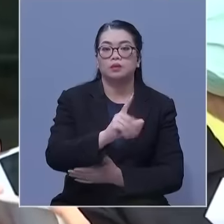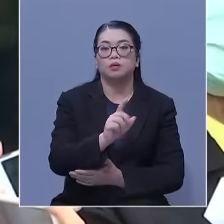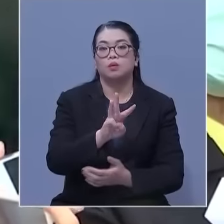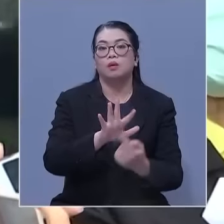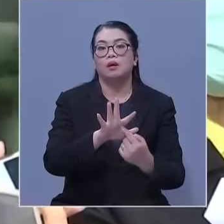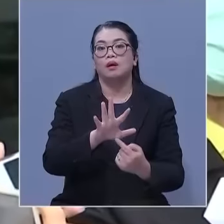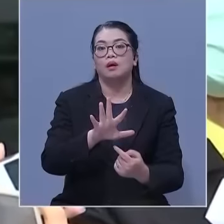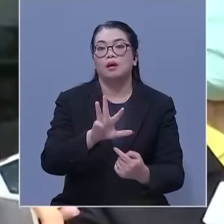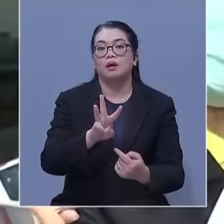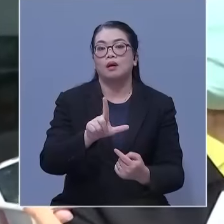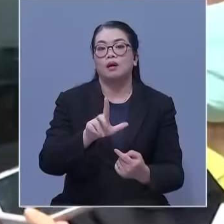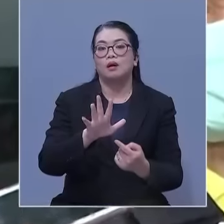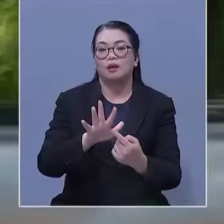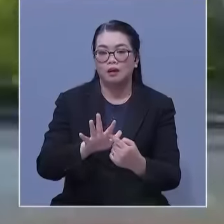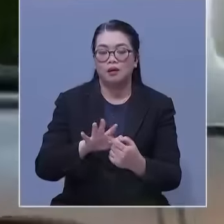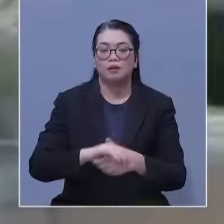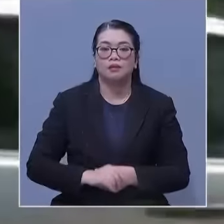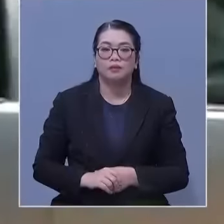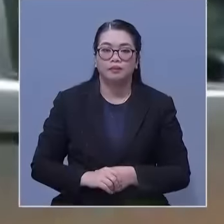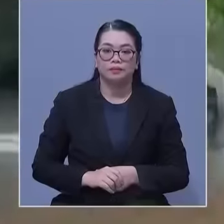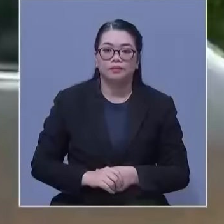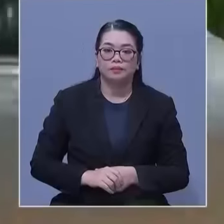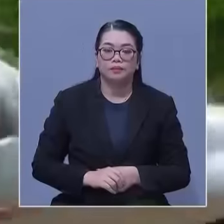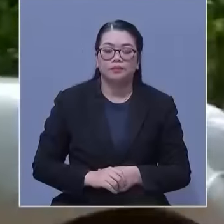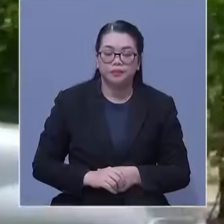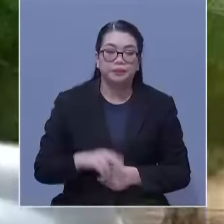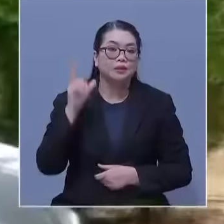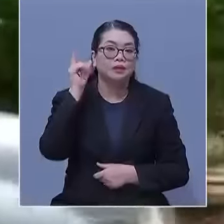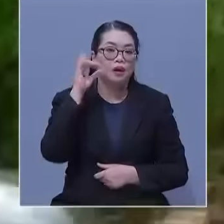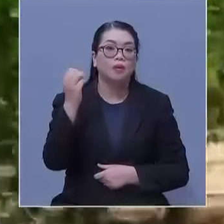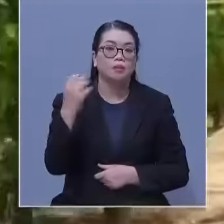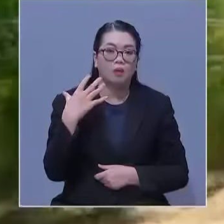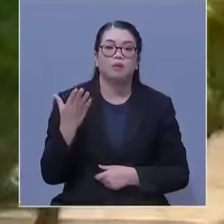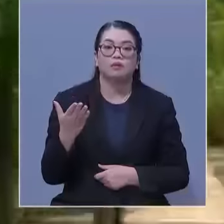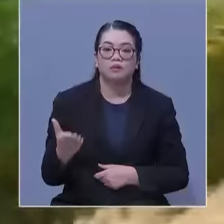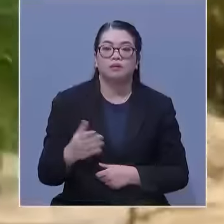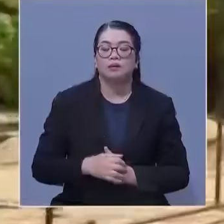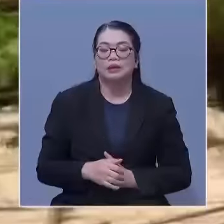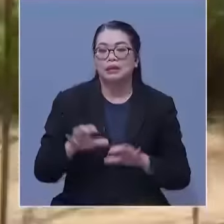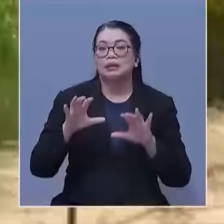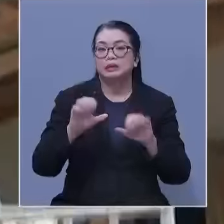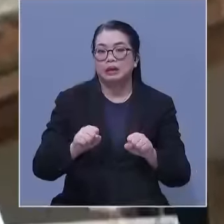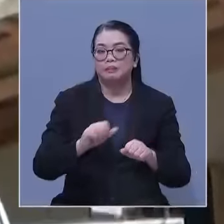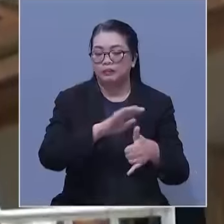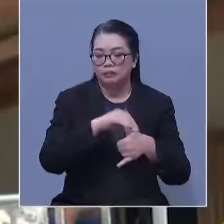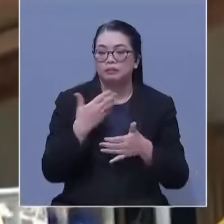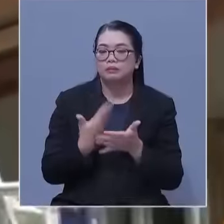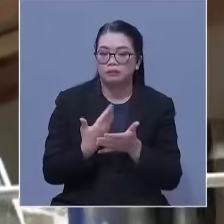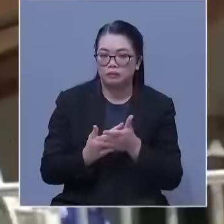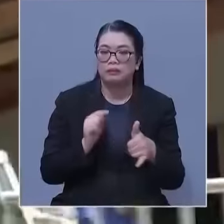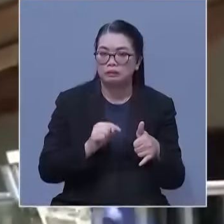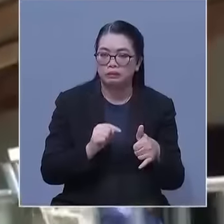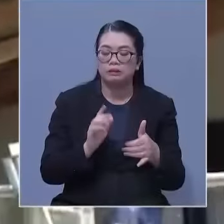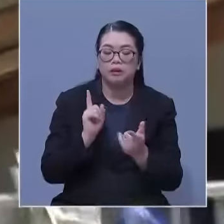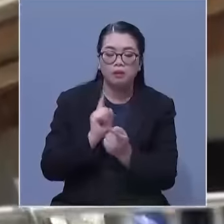อินโดที่จังวพลุงก่อนหน้านี้ซึ่งช่วงแรกนะครับมีข่าวว่านายชวลาคนนี้เนี่ยถูกจับมาเรียกคัไถ่โดยบ้านที่